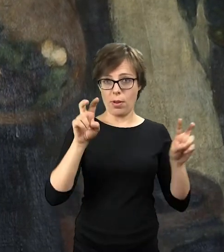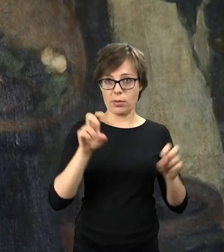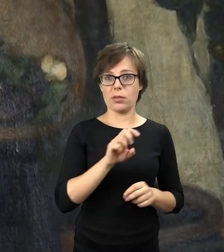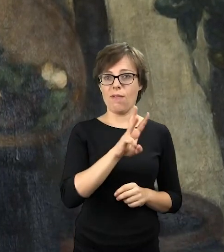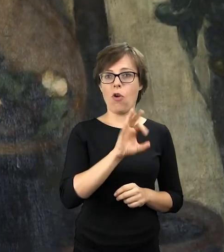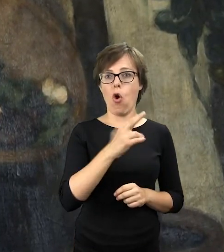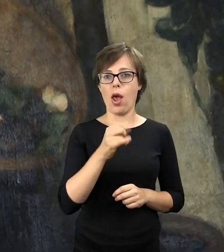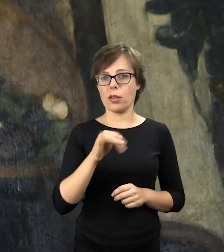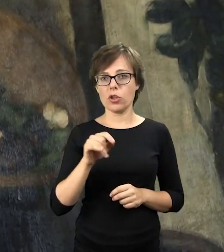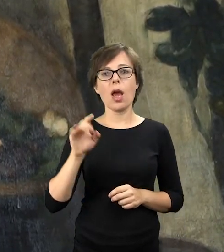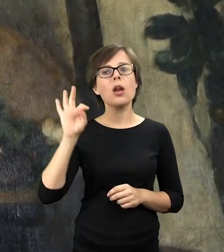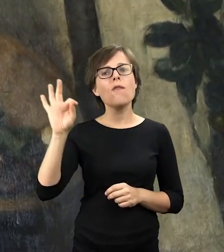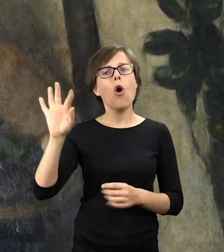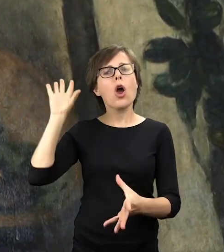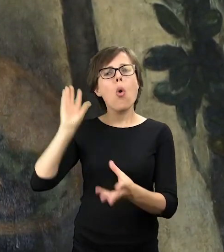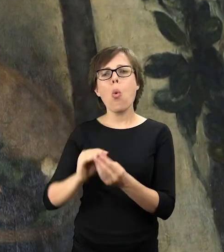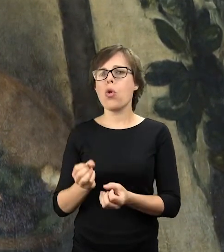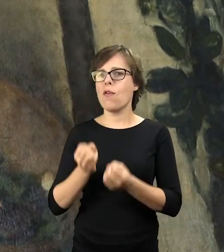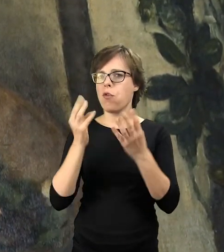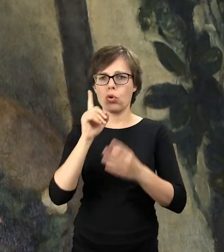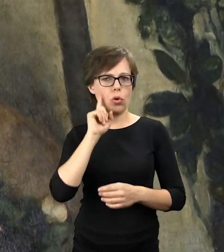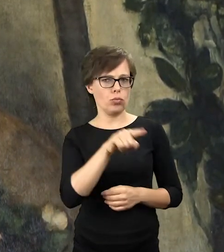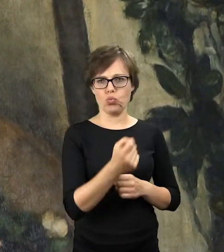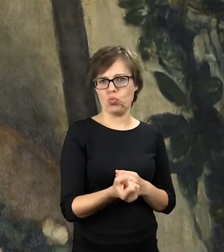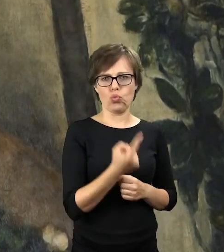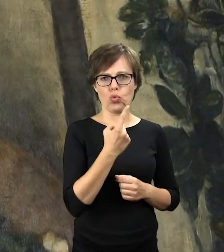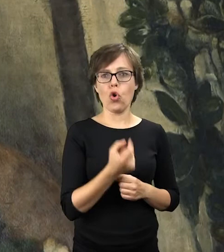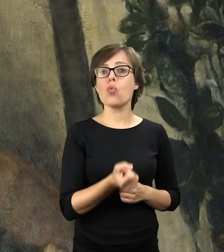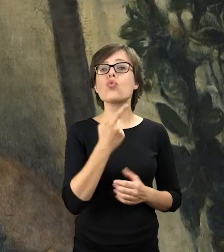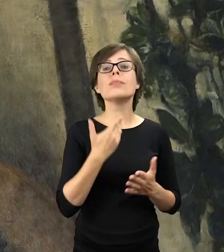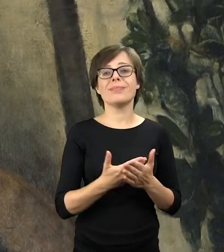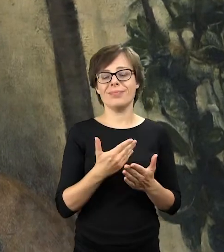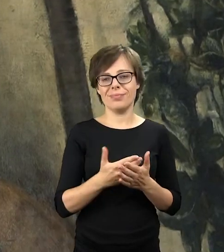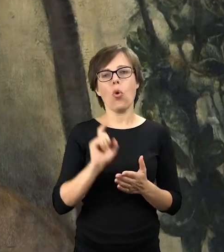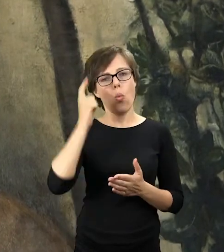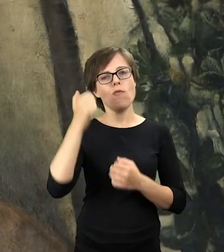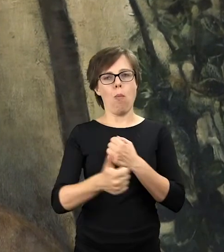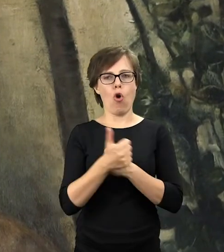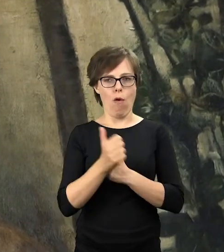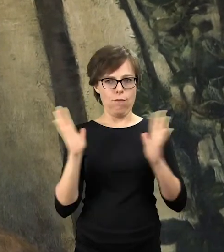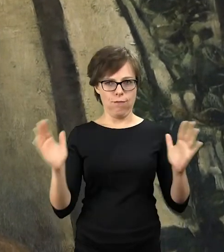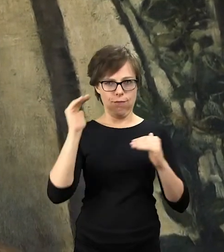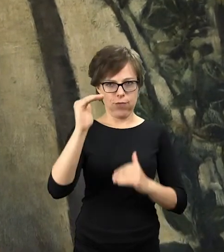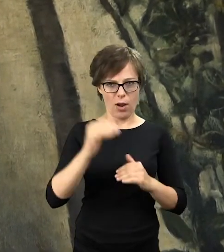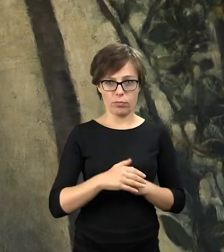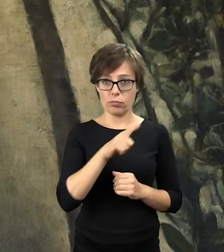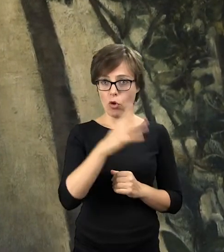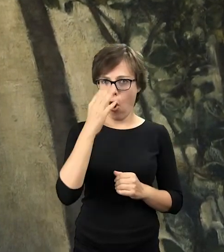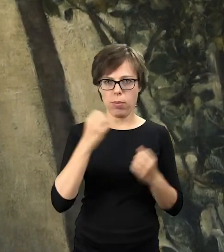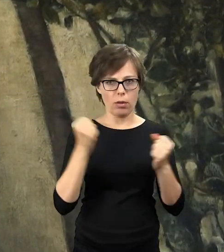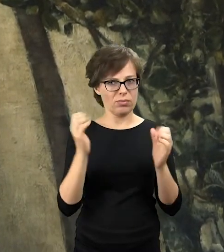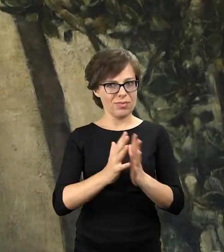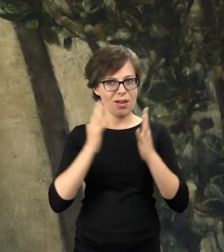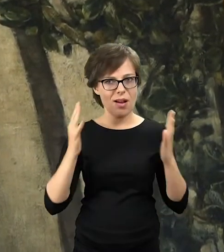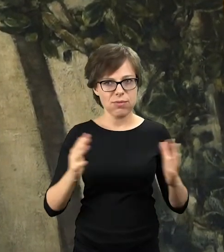Oranżerii to wyjątkowe dzieło w jej twórczości. Wyjątkowe przede wszystkim przez wzgląd na jego format. Obraz jest ogromny.